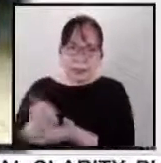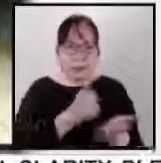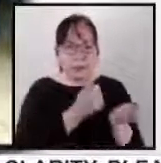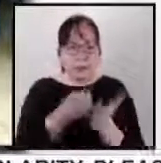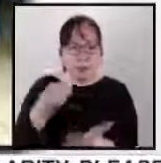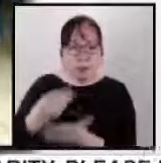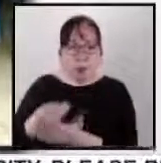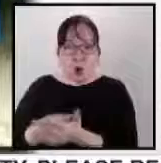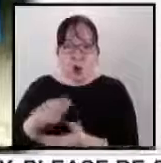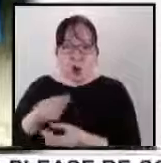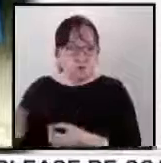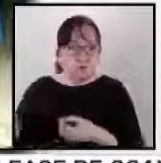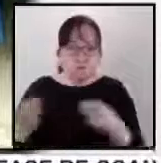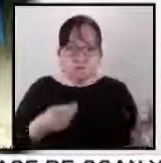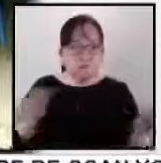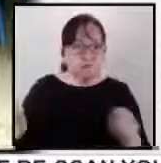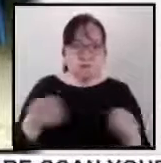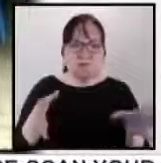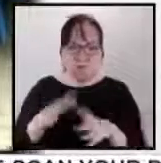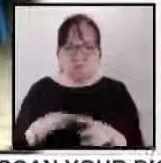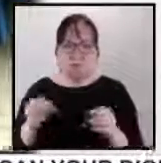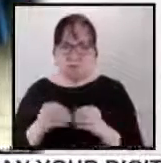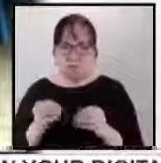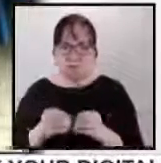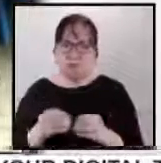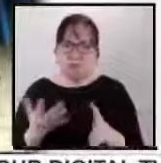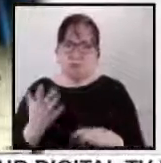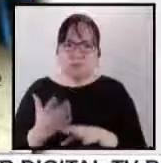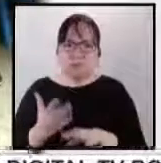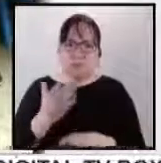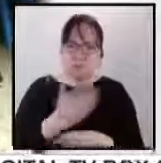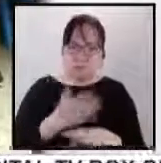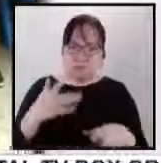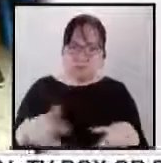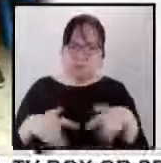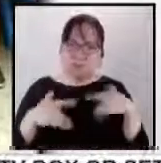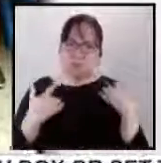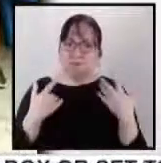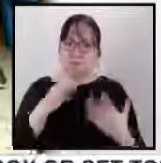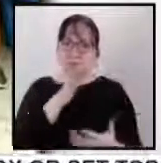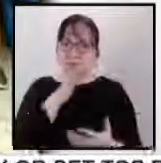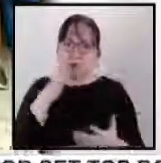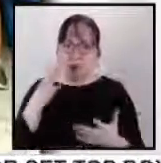ipinamahagi upang matulungan ang mga magsasaka na makapagsimulang muli.